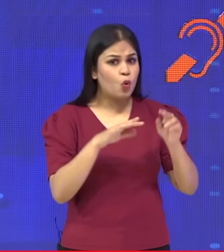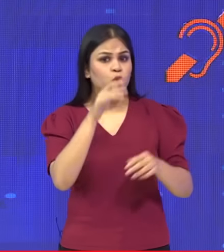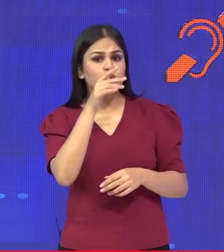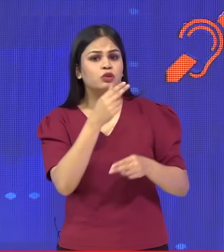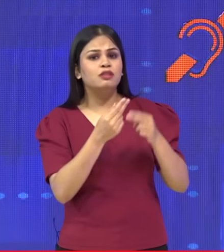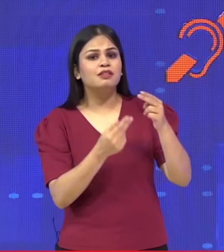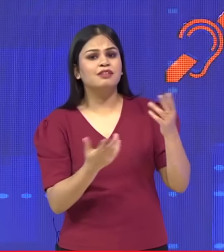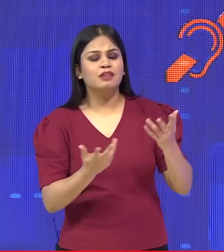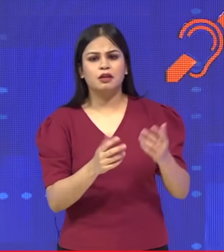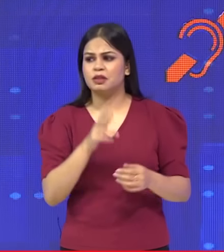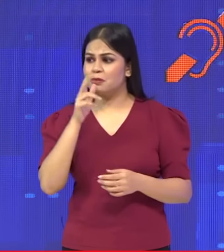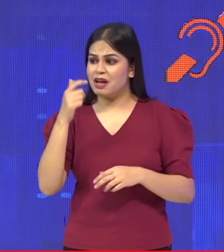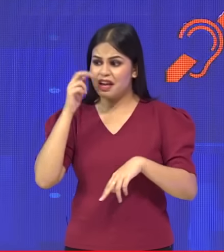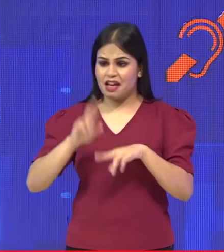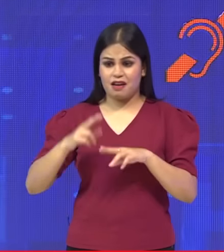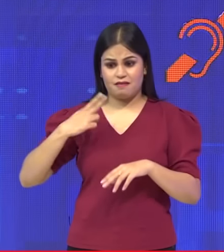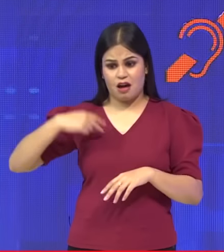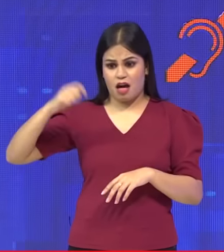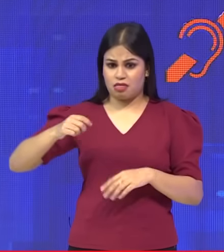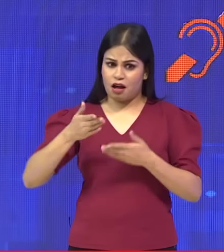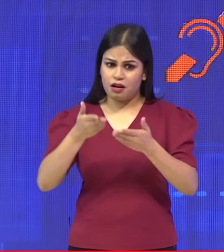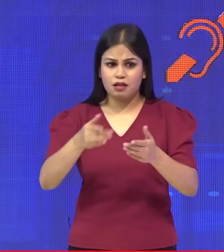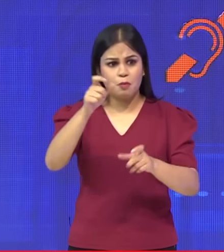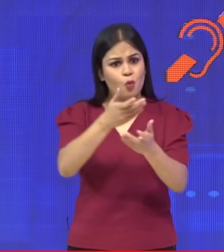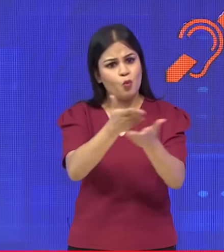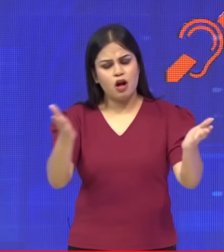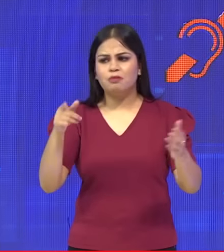जनता सामने है तो सच ही बोलना पड़ेगा